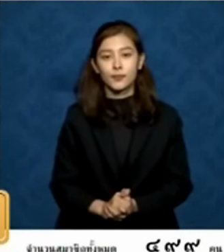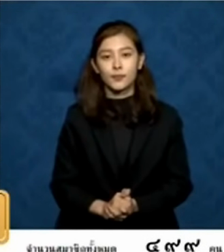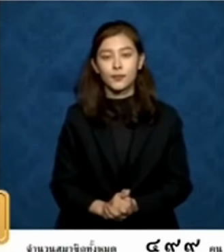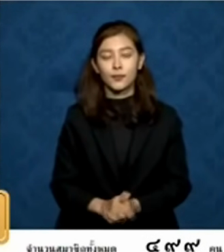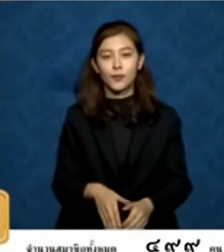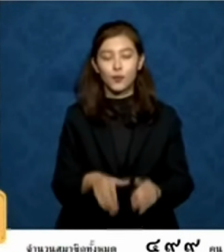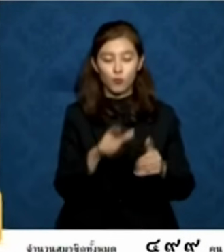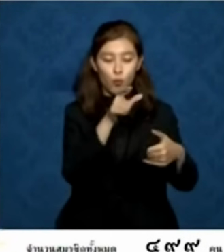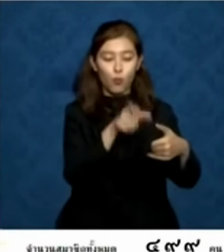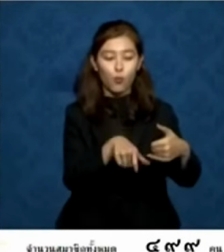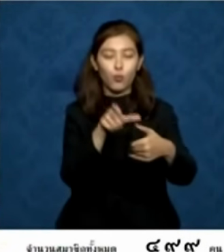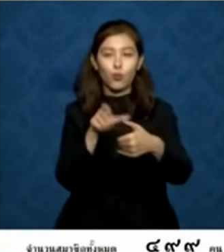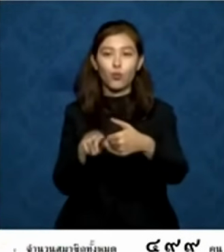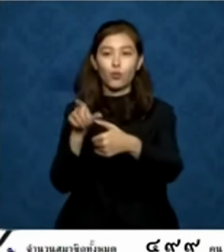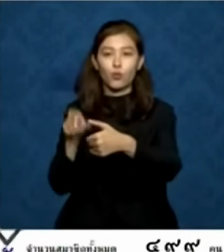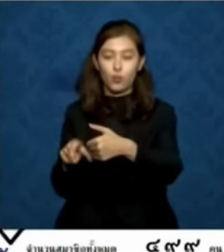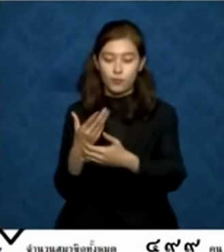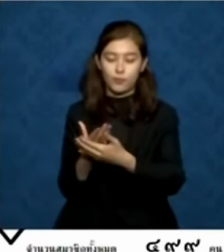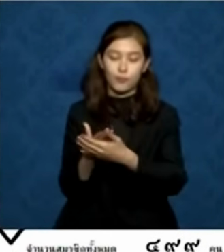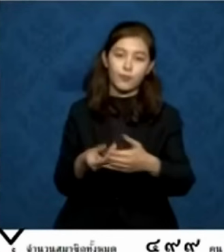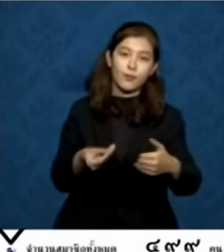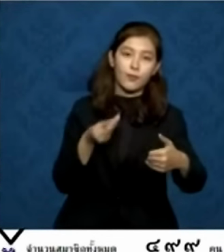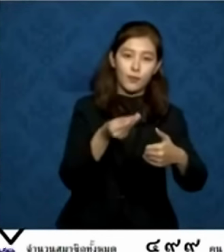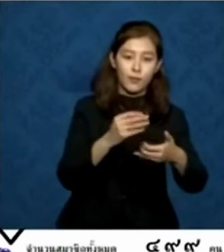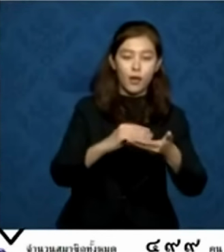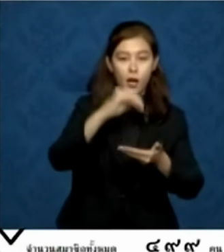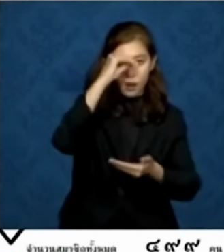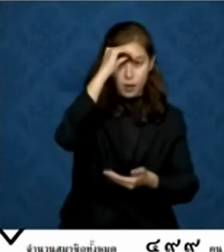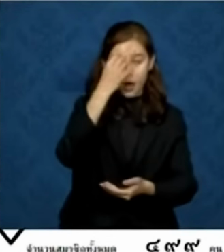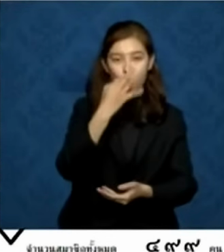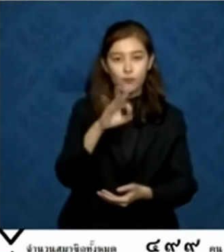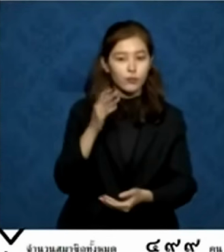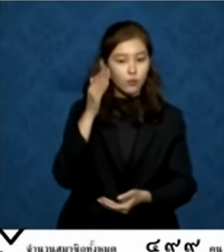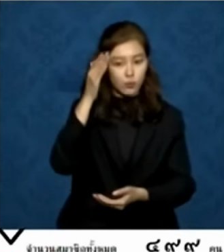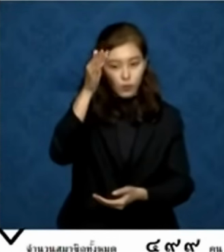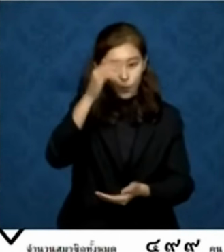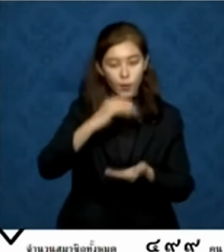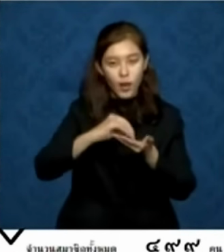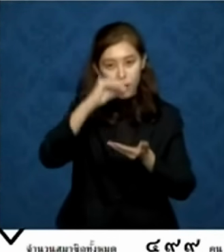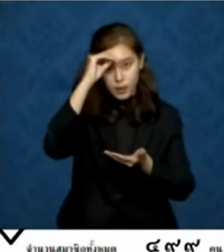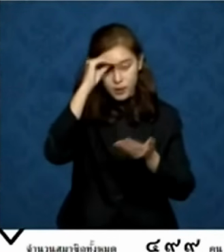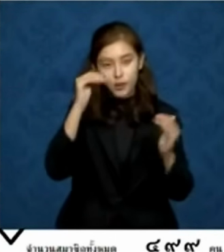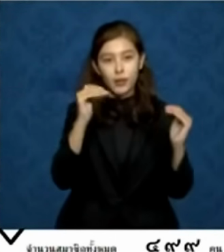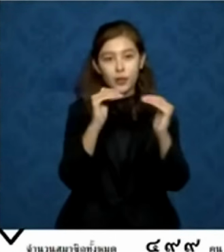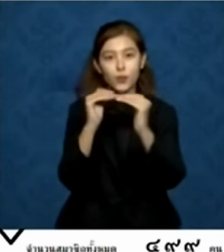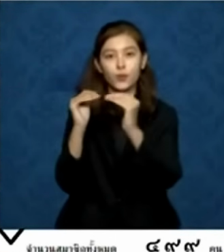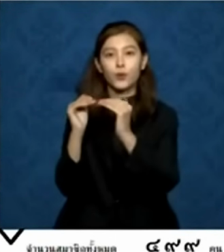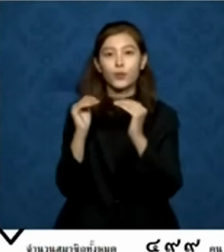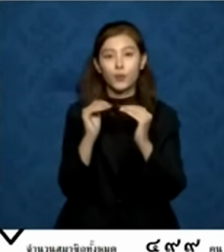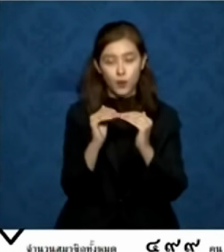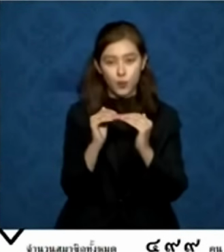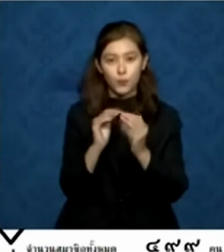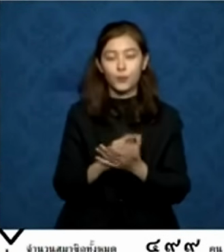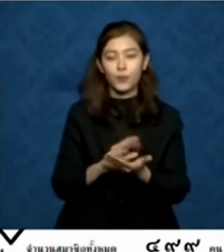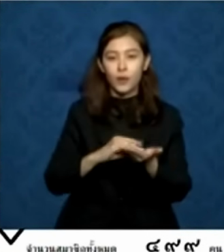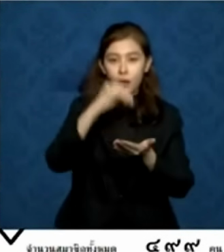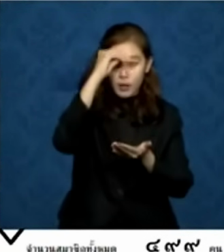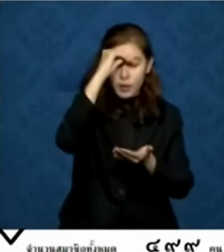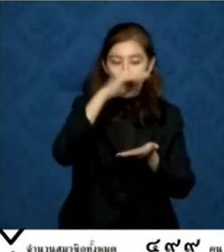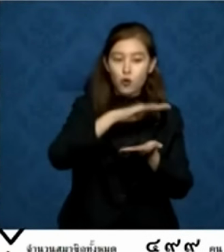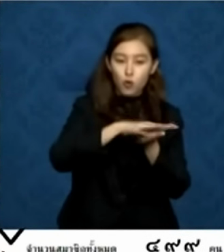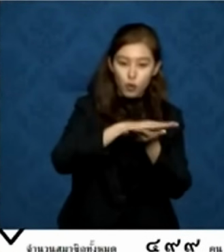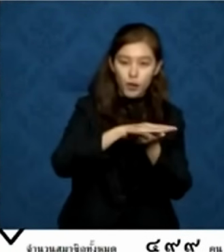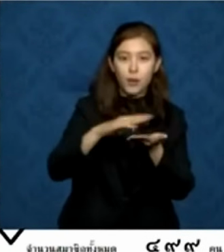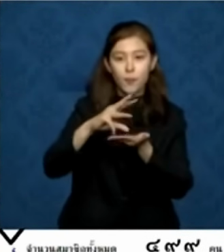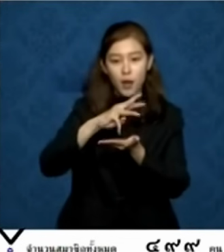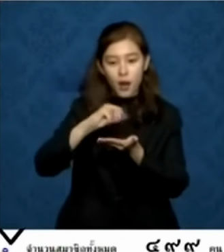คคลควบคู่ไปกับการพัฒนาคุณภาพการศึกษาของหน่วยจัดการเรียนรู้ทั้งในระบบและนอกระบบหรือกล